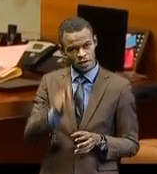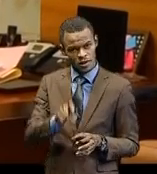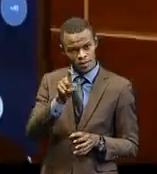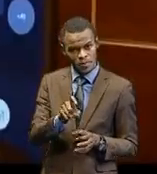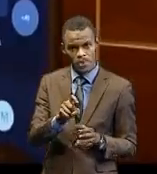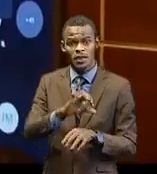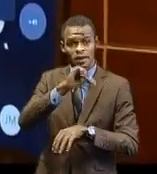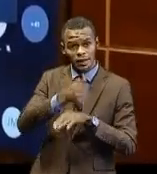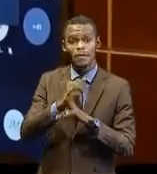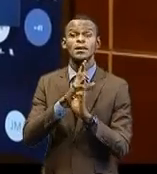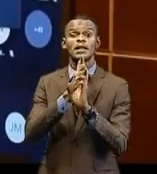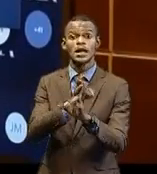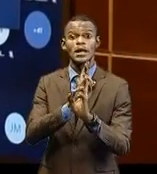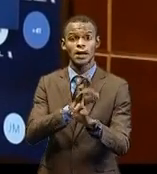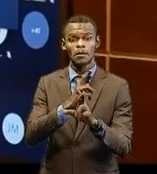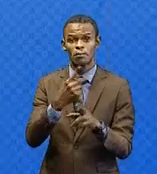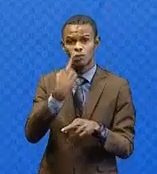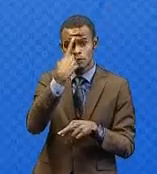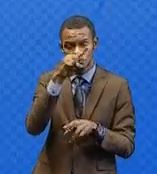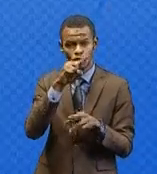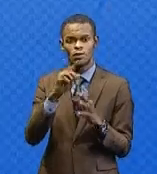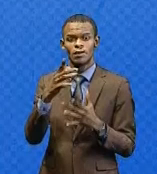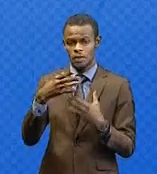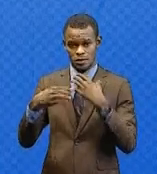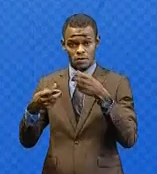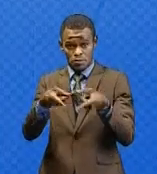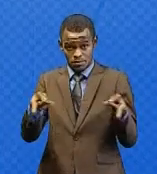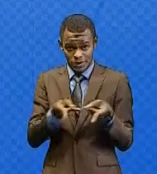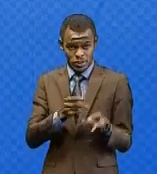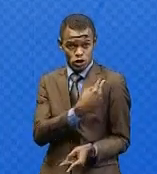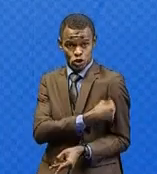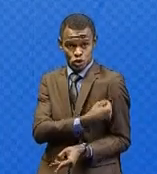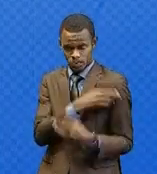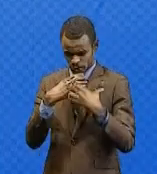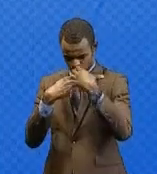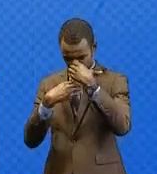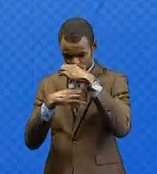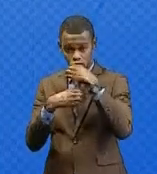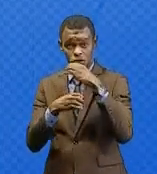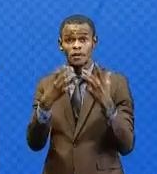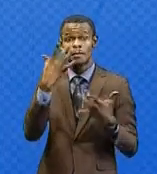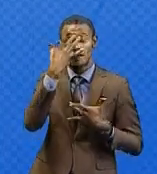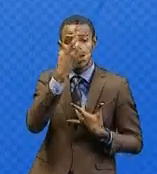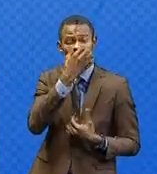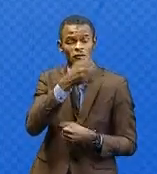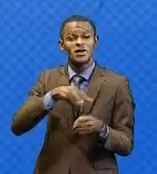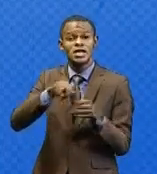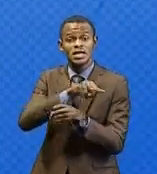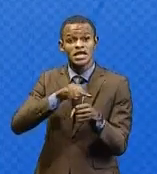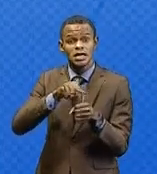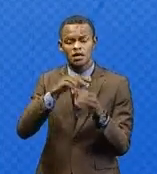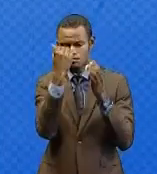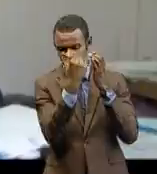laboratoires Covid-19, de mettre en place une base de données en ligne, d'élaborer une circulaire avec les directives